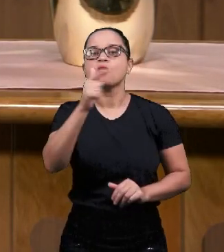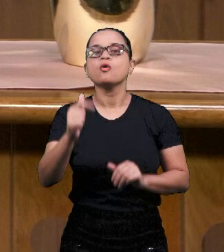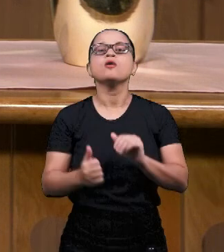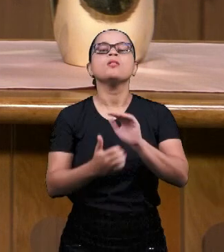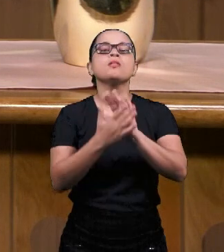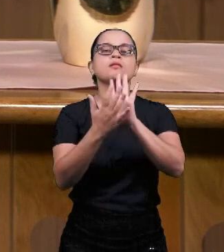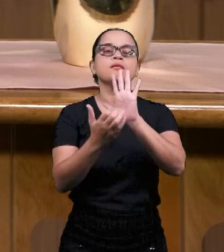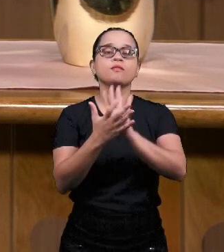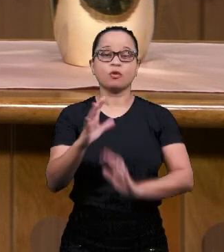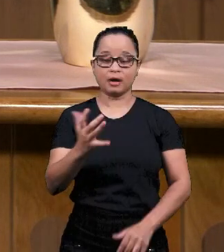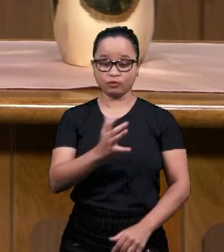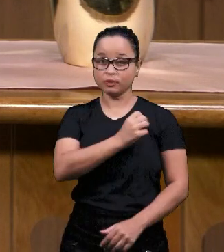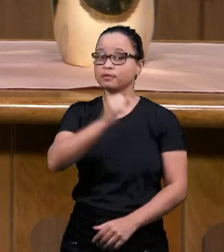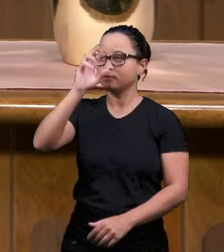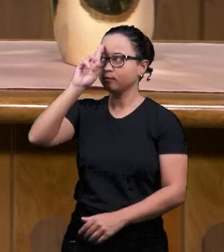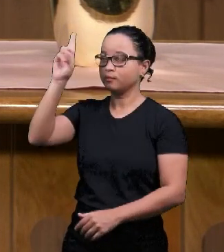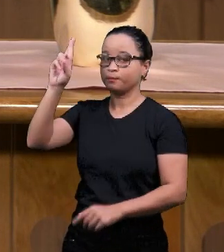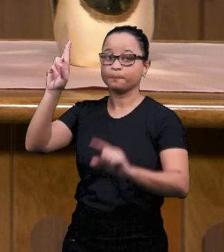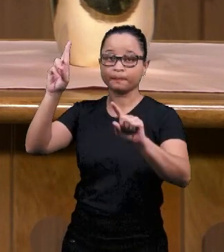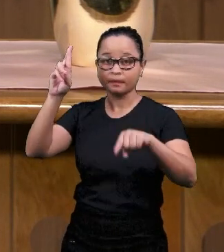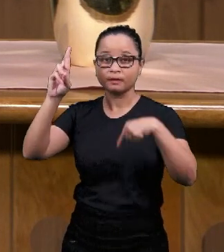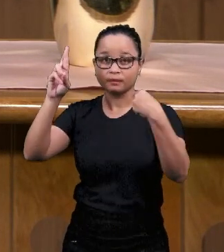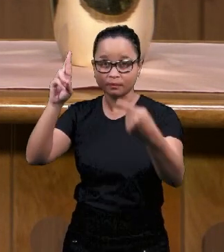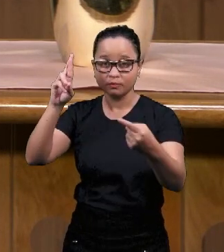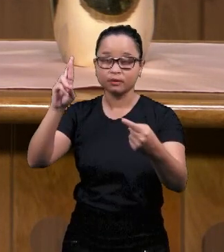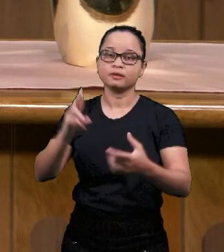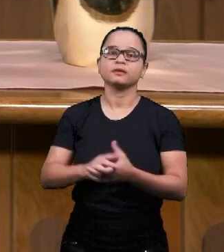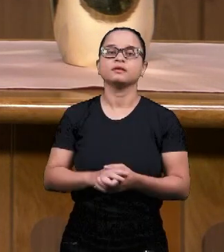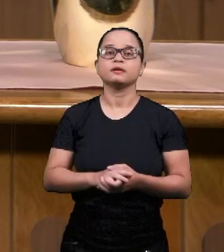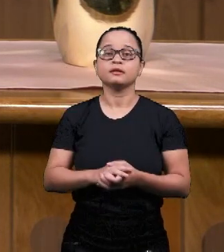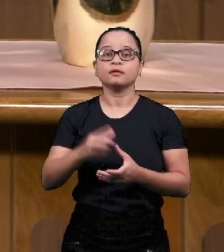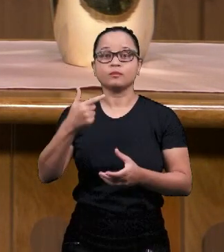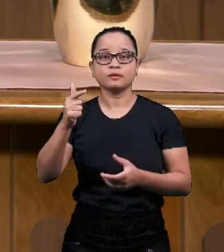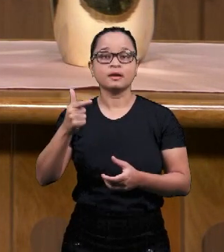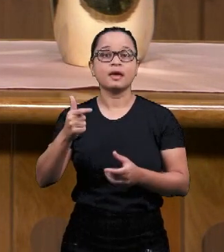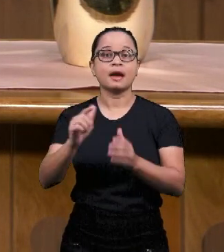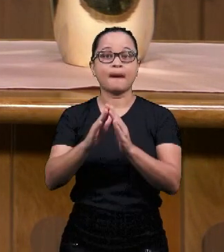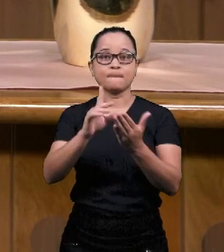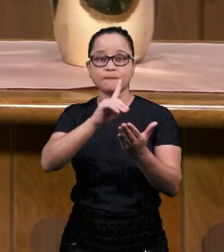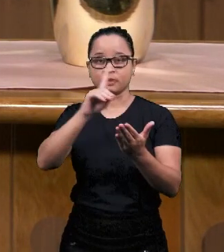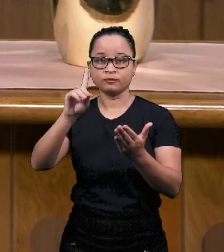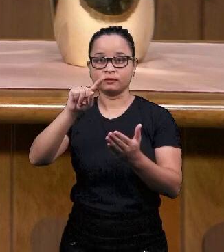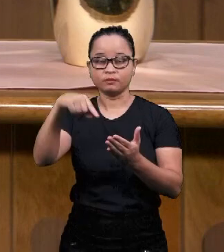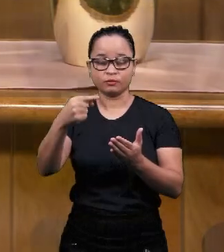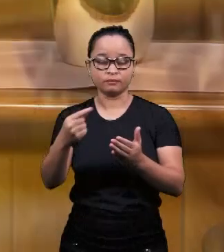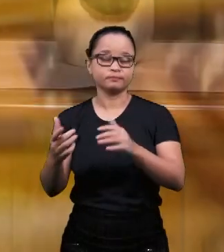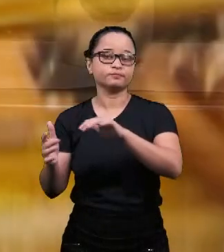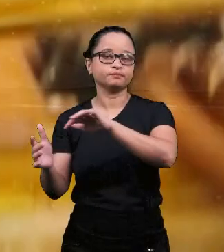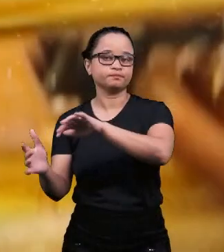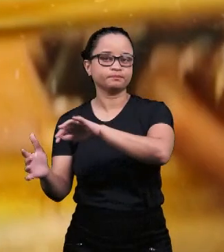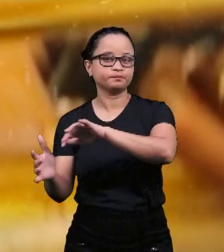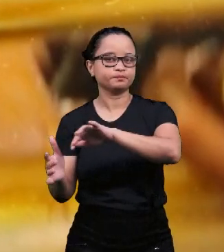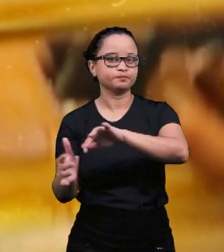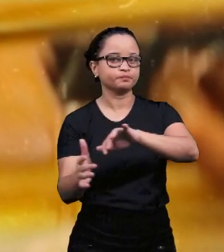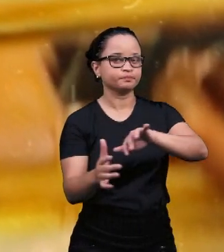споем еще один псалом, и после него мы послушаем проповедь для нас от